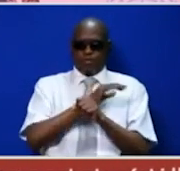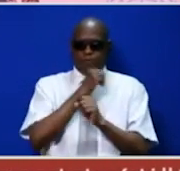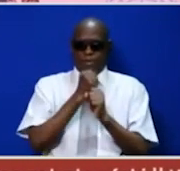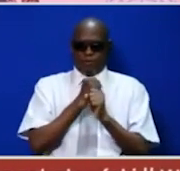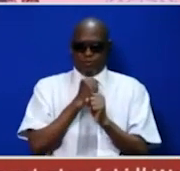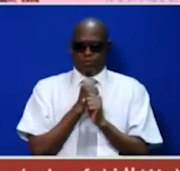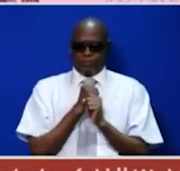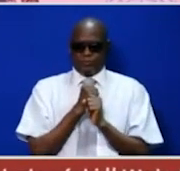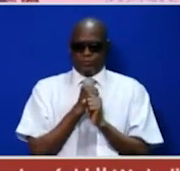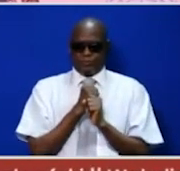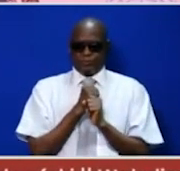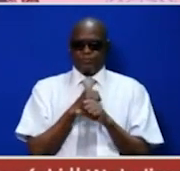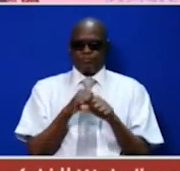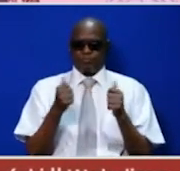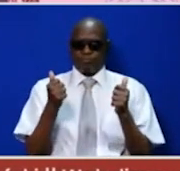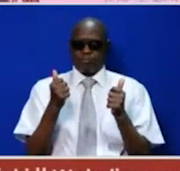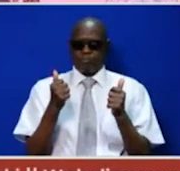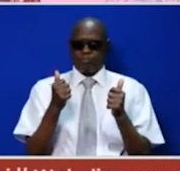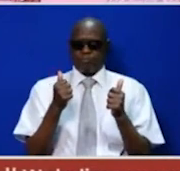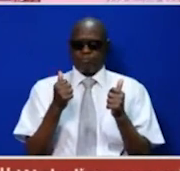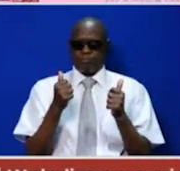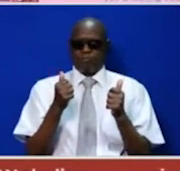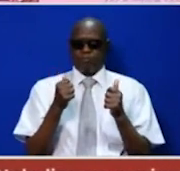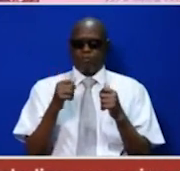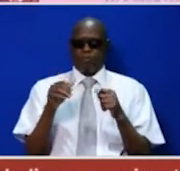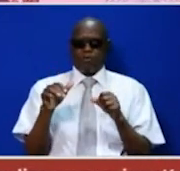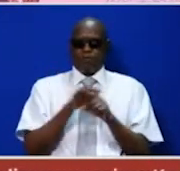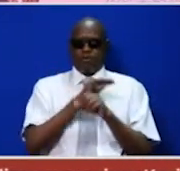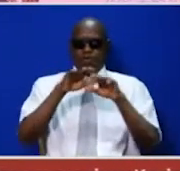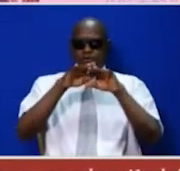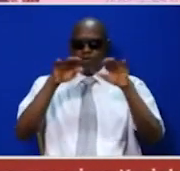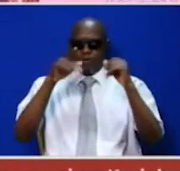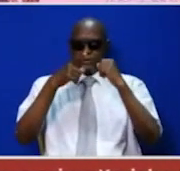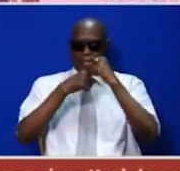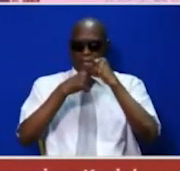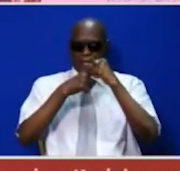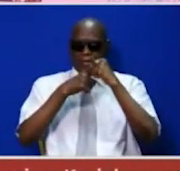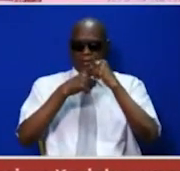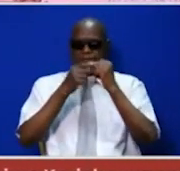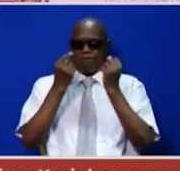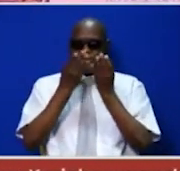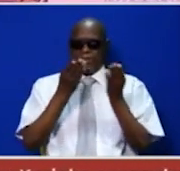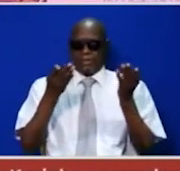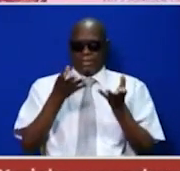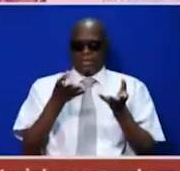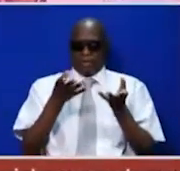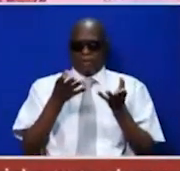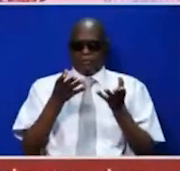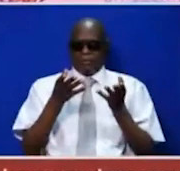functional. We have a full floor on sixth floor in Harambe House Annex with all the facilities, state of the